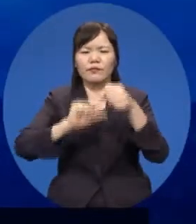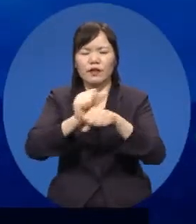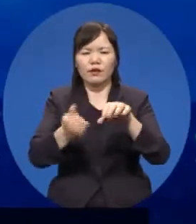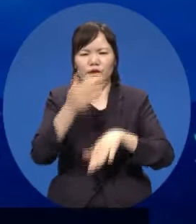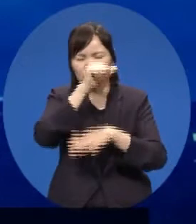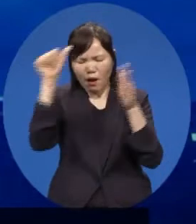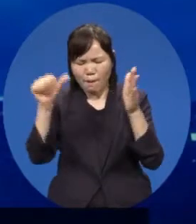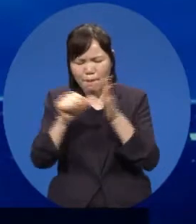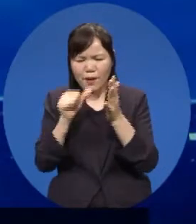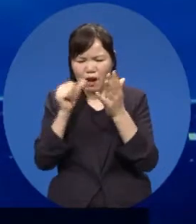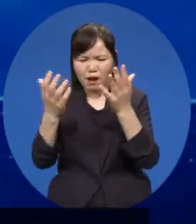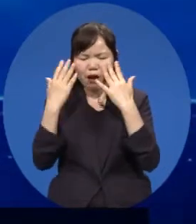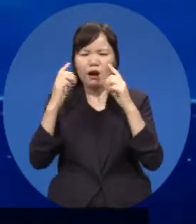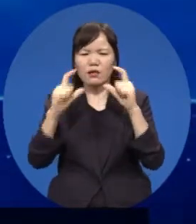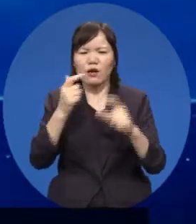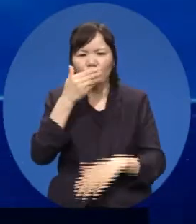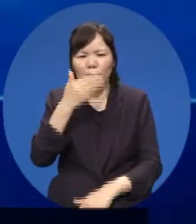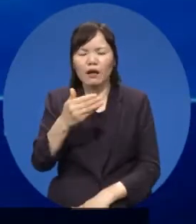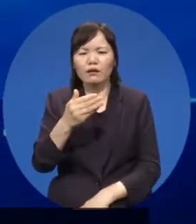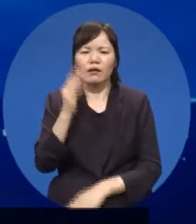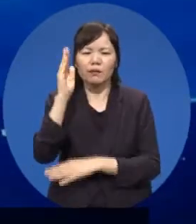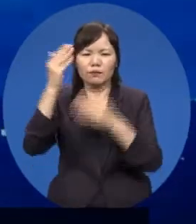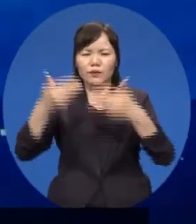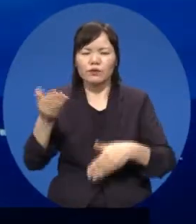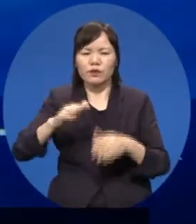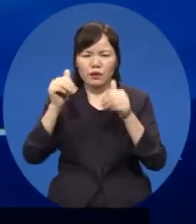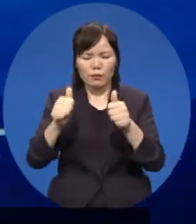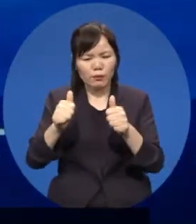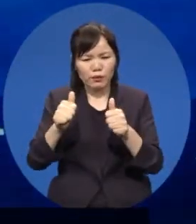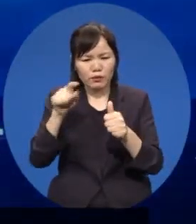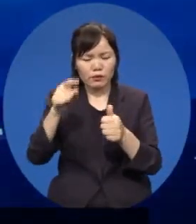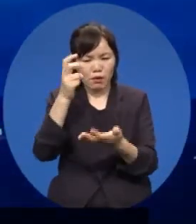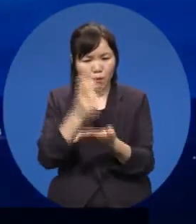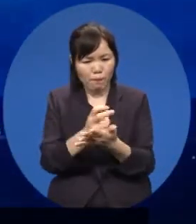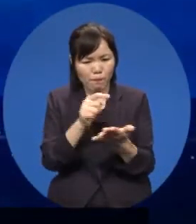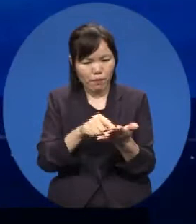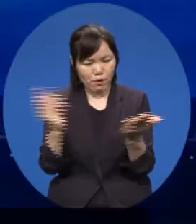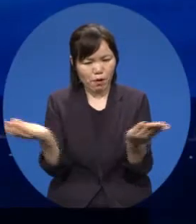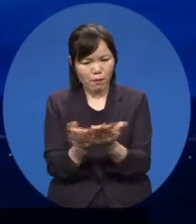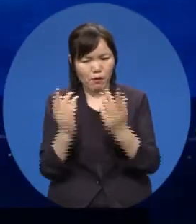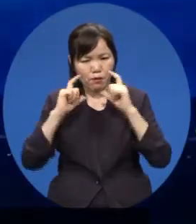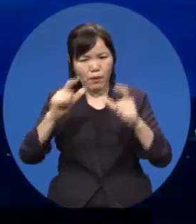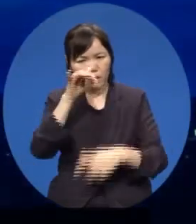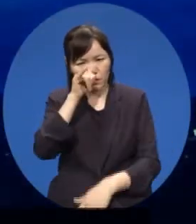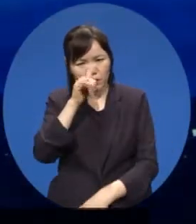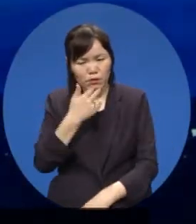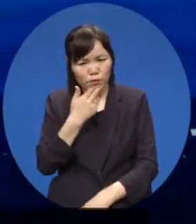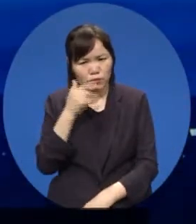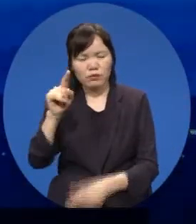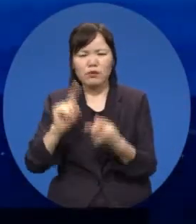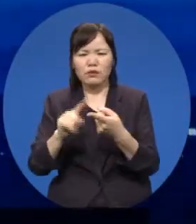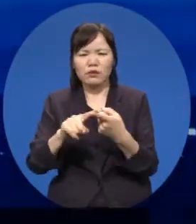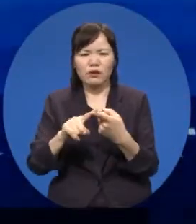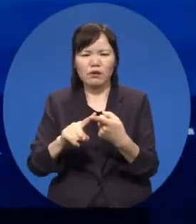우디 지역까지 할 수 있다고 말씀을 하셨는데 법원에서 과연 입어 100 이제 맞게 지금 판결을 하고 있는 것이냐 이런 목소리에